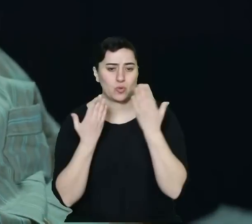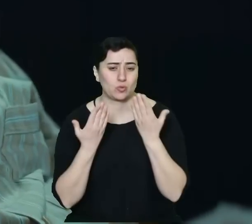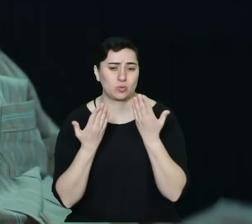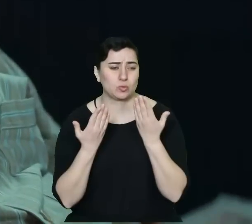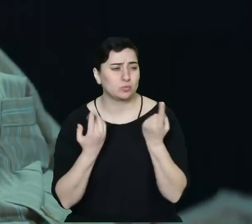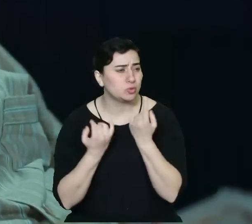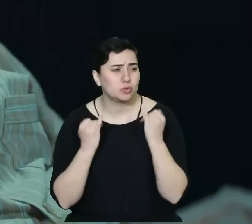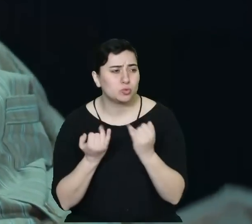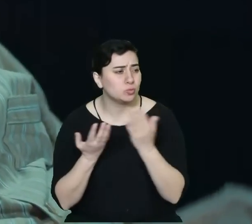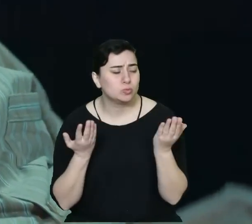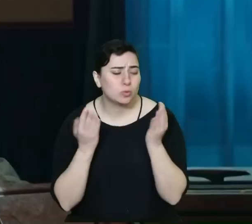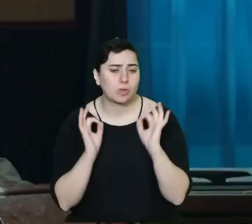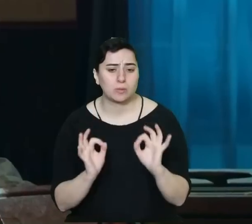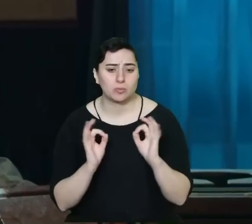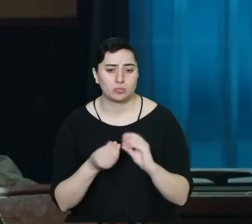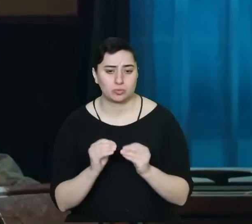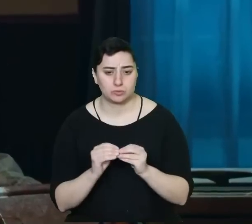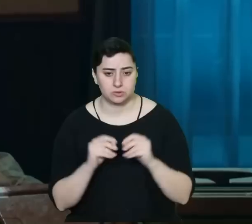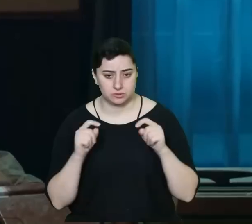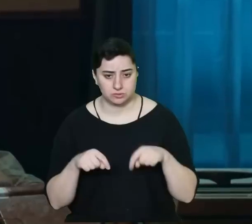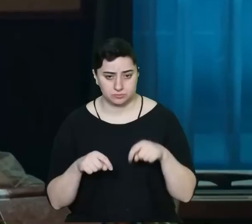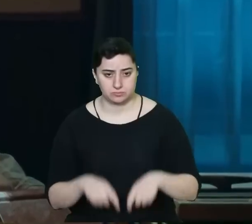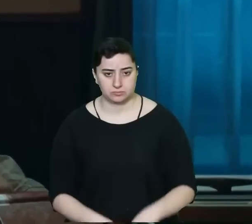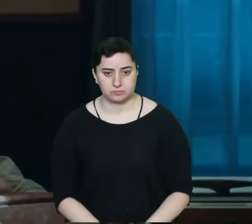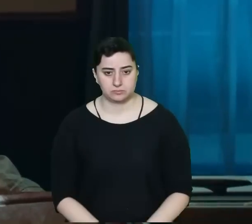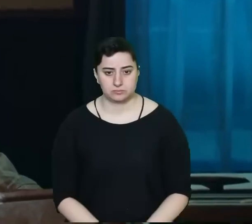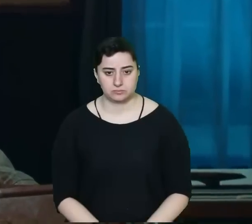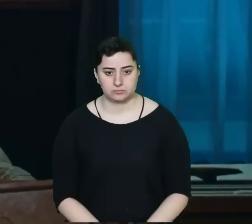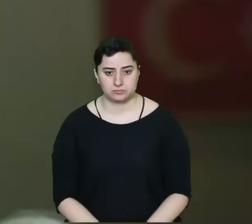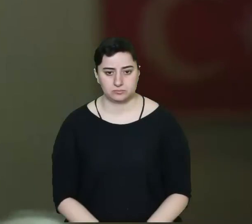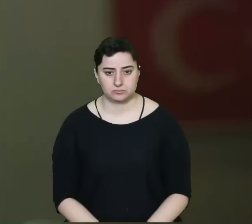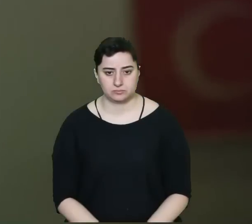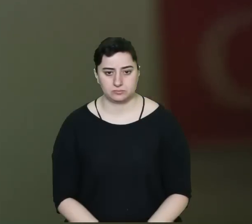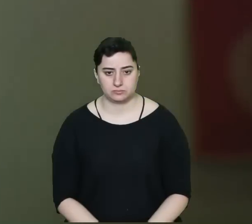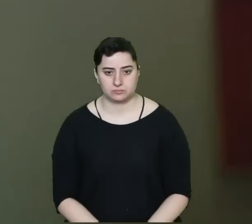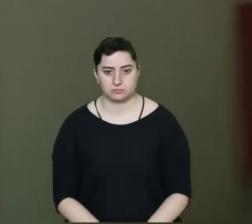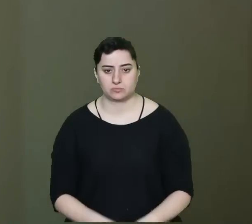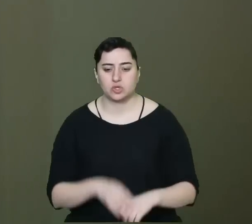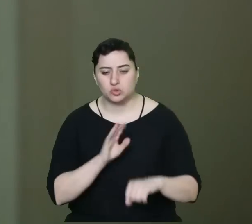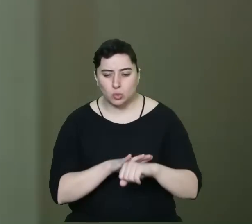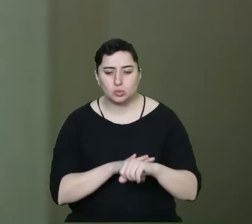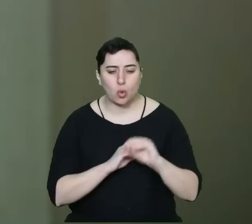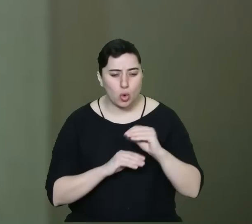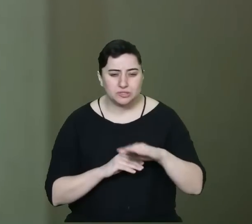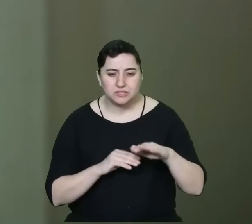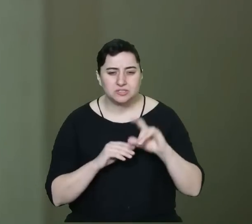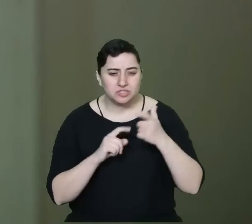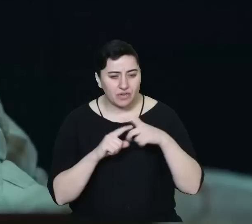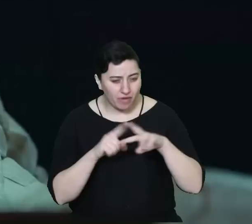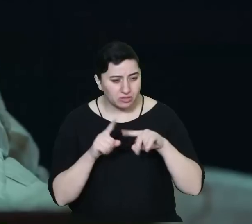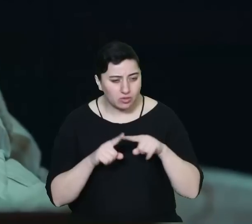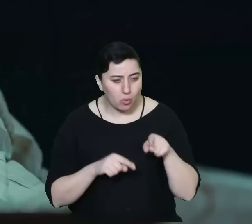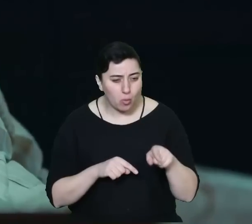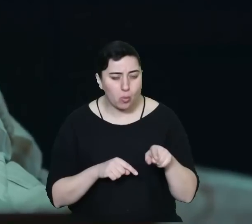Okul da olumsuzluktan geçilmiyor ki. Şimdi... Çay bırakan Hasan Ali'ye göz ucuyla baktı. Solcu öğrenci Cevat var ya